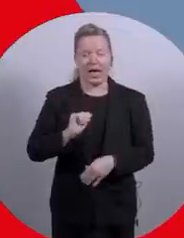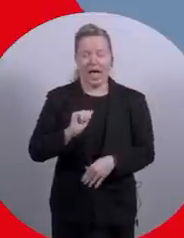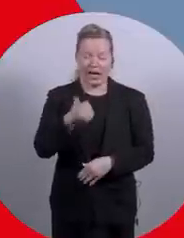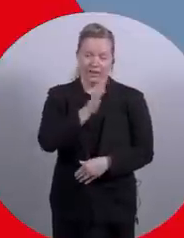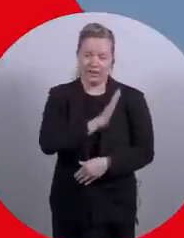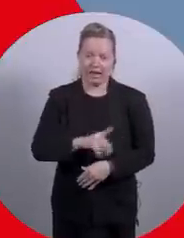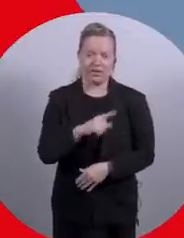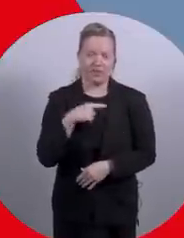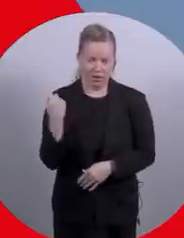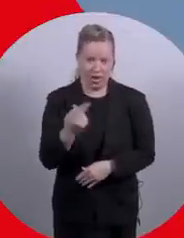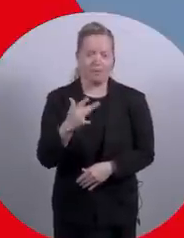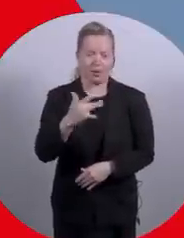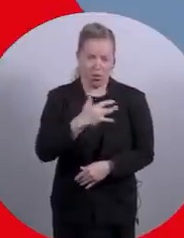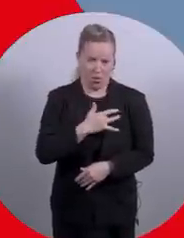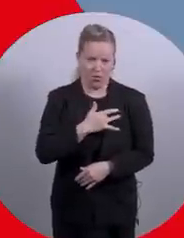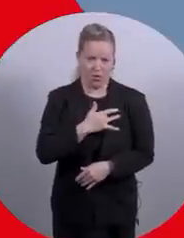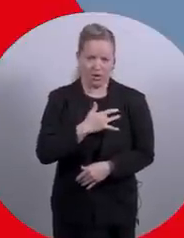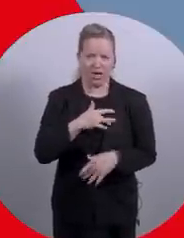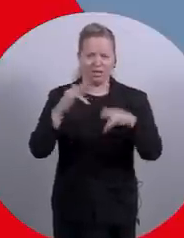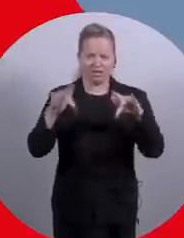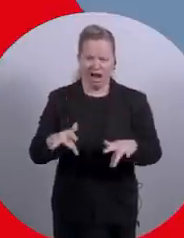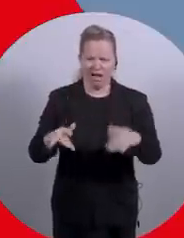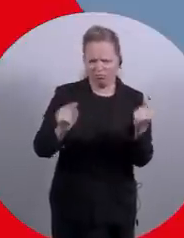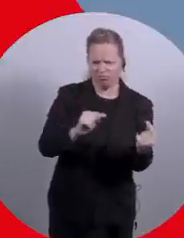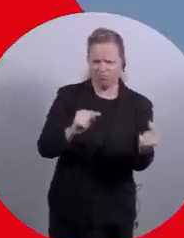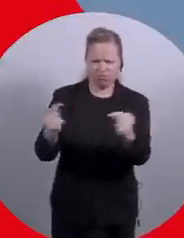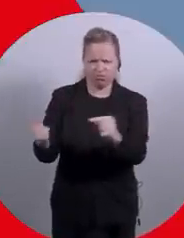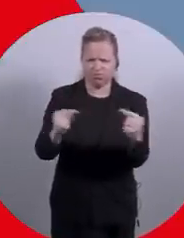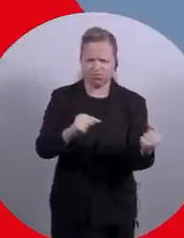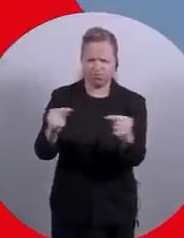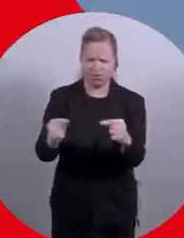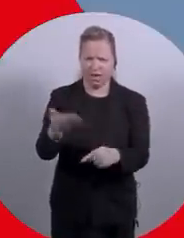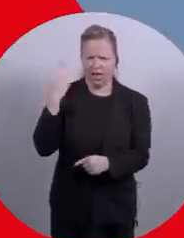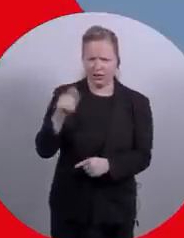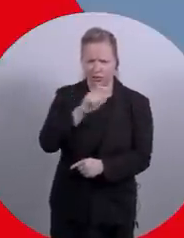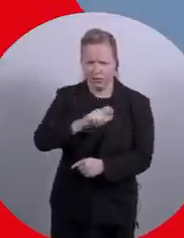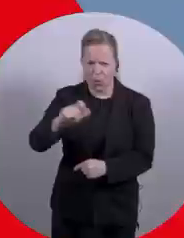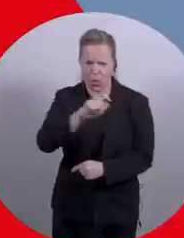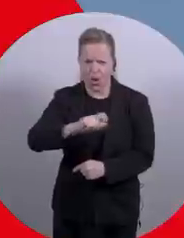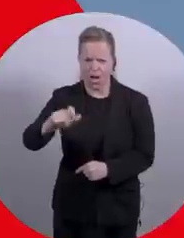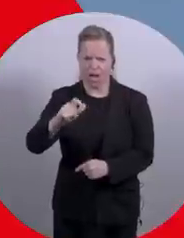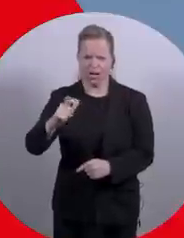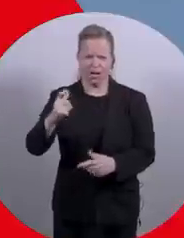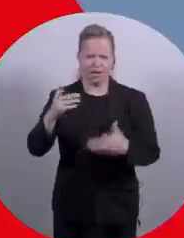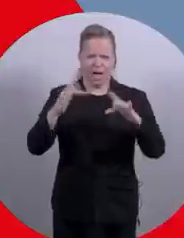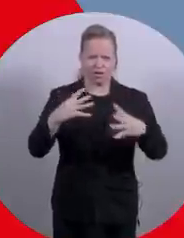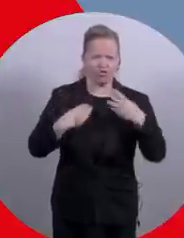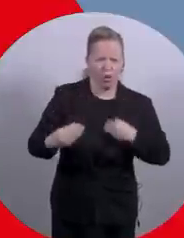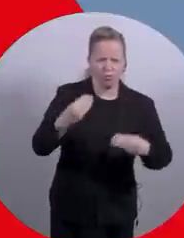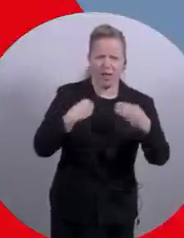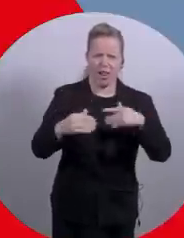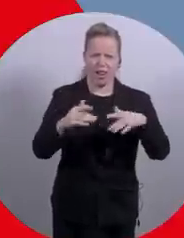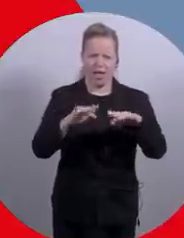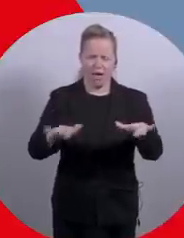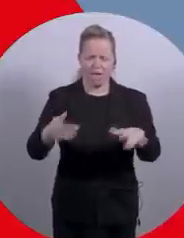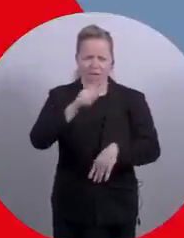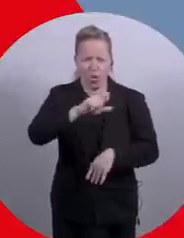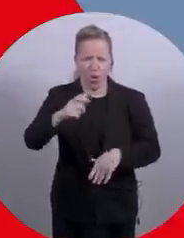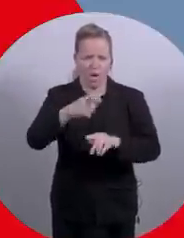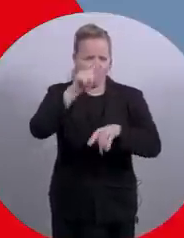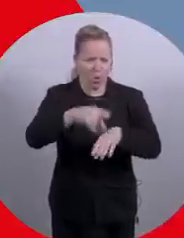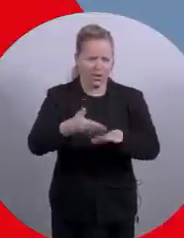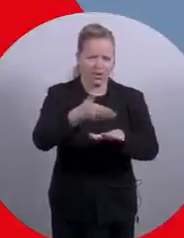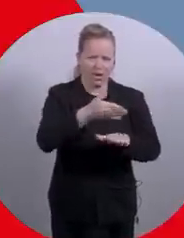über die Grabenkämpfe der letzten Wochen die wird das Schauspiel der letzten Wochen Monate und Jahre